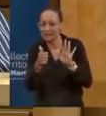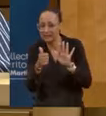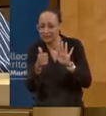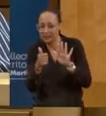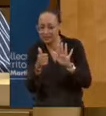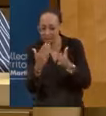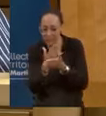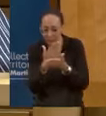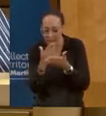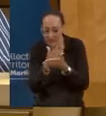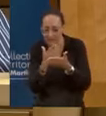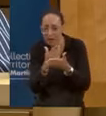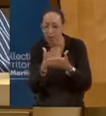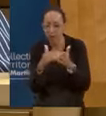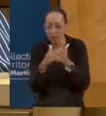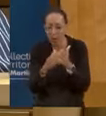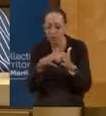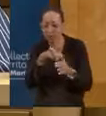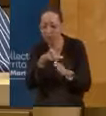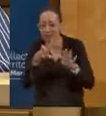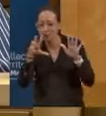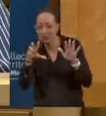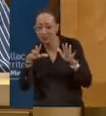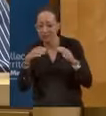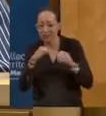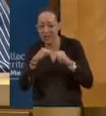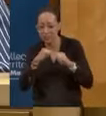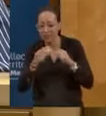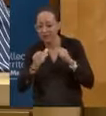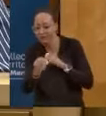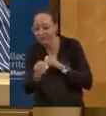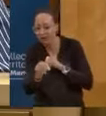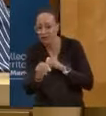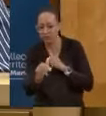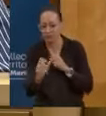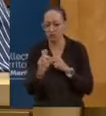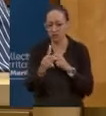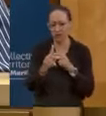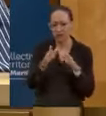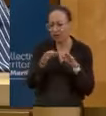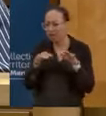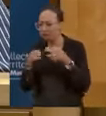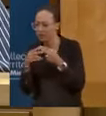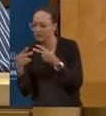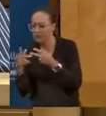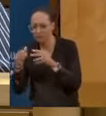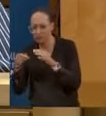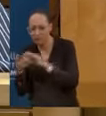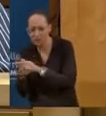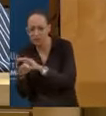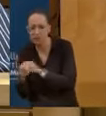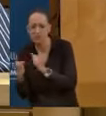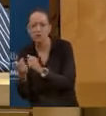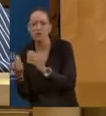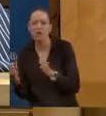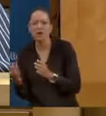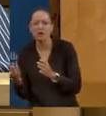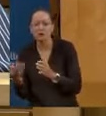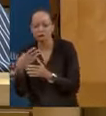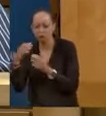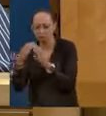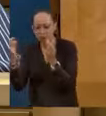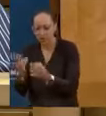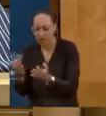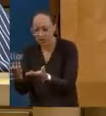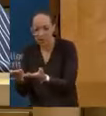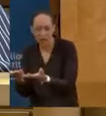de préparer encore 38 actions. Mais si on ne met pas en face le financement et qu'on ne le met pas dans le budget, au contraire, on